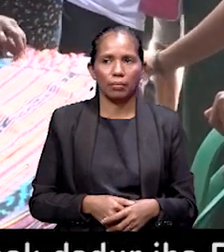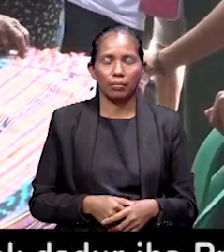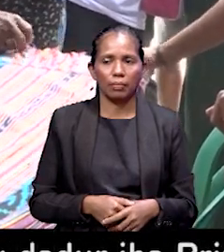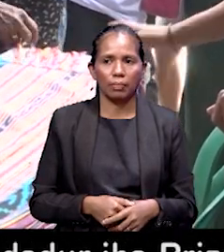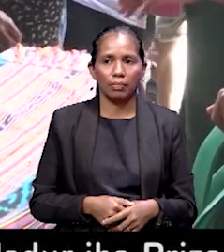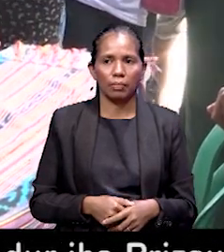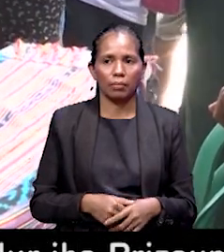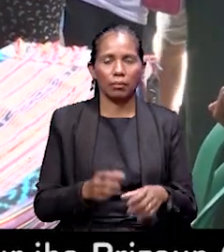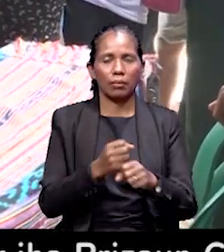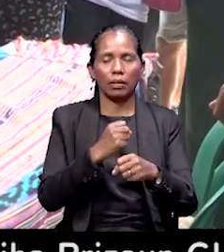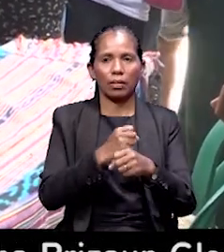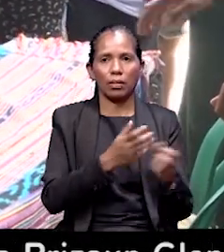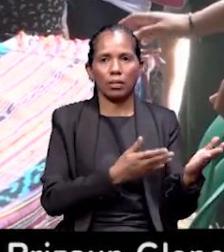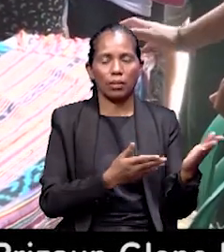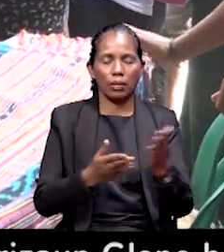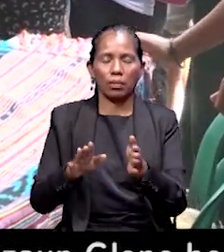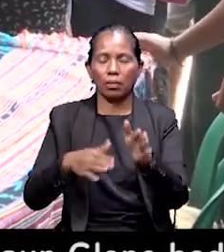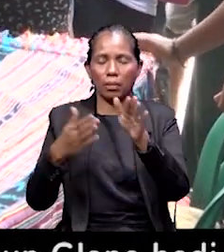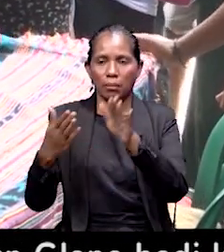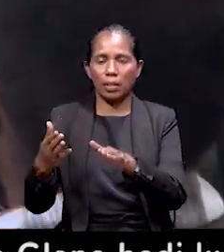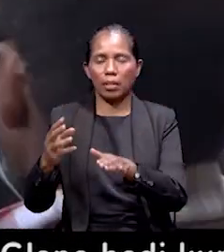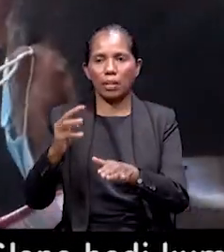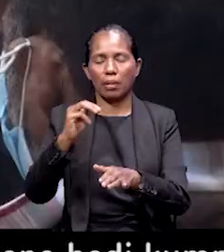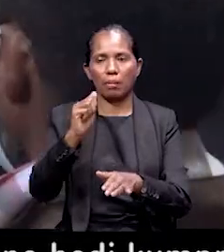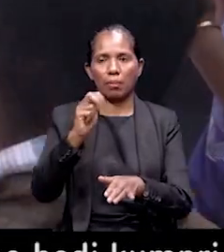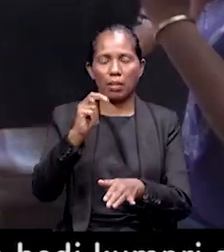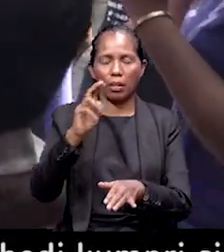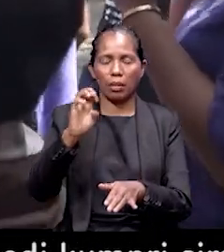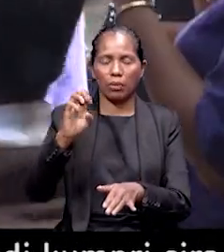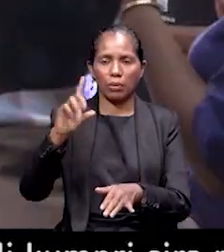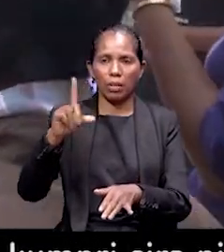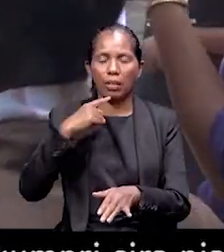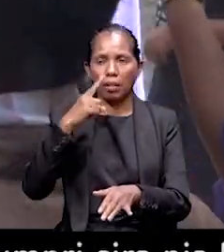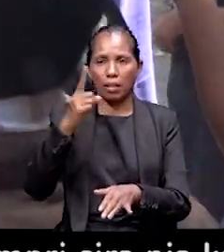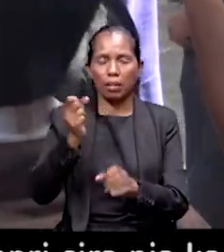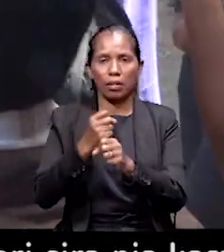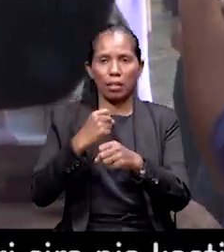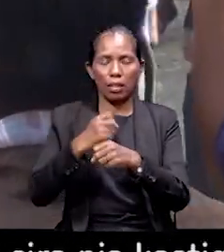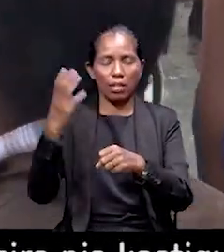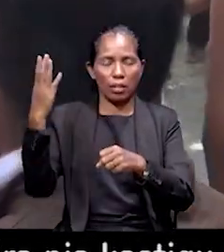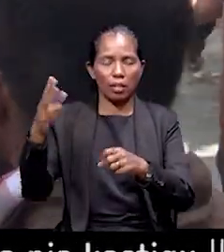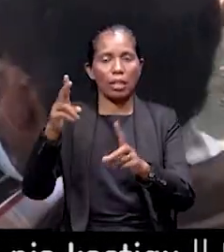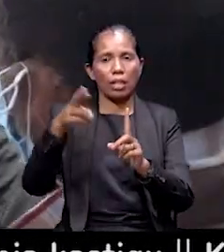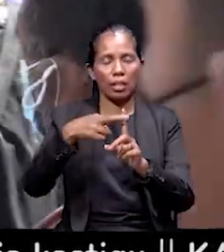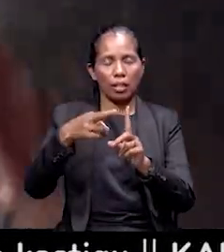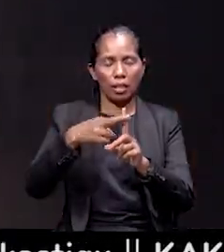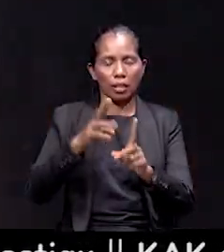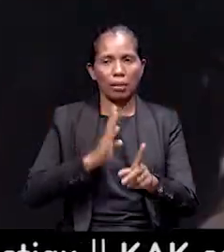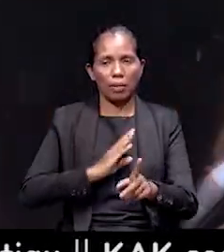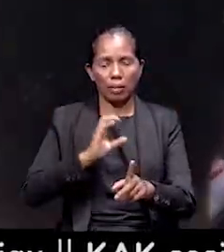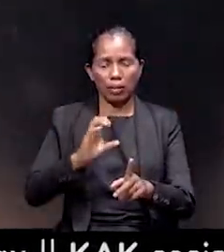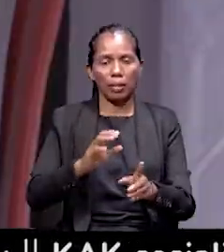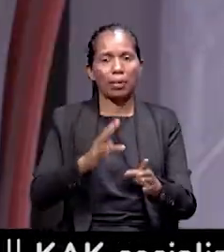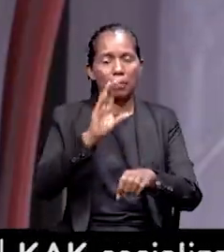Molok atu halot mati isin agapitu Manuel de Souza, familia celebra uluk misa requiem iha cemitério Bekosi kinta semana nei. Misa requiem